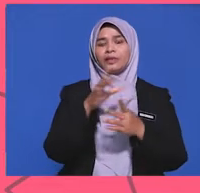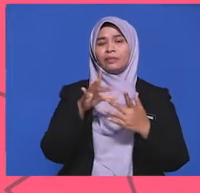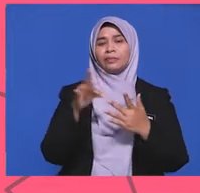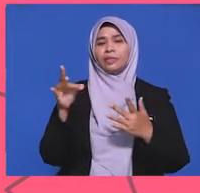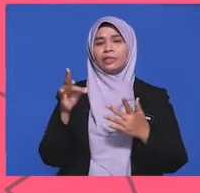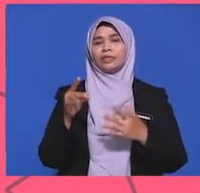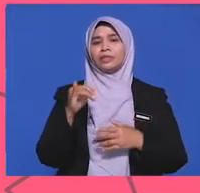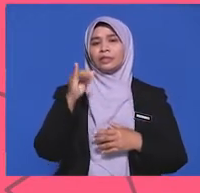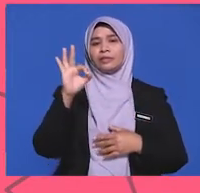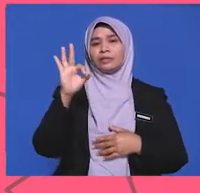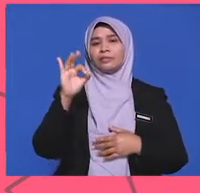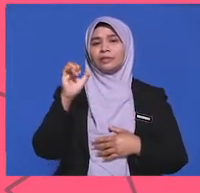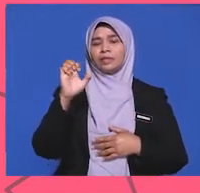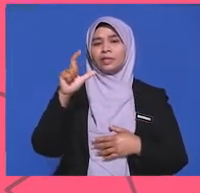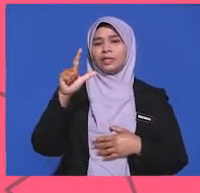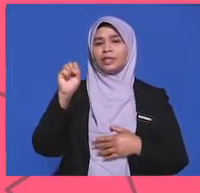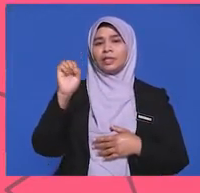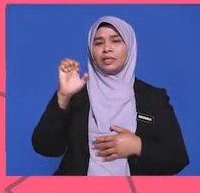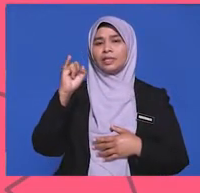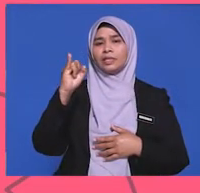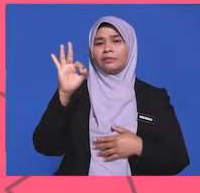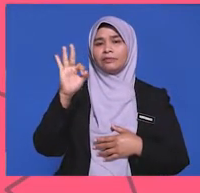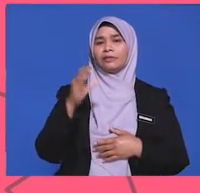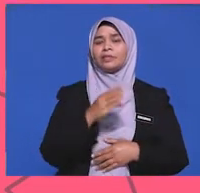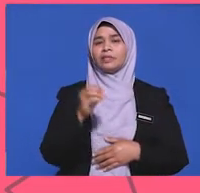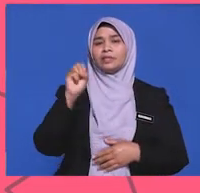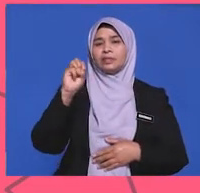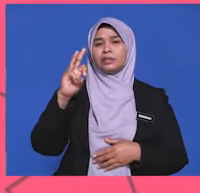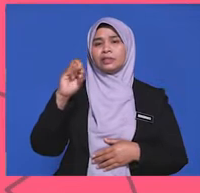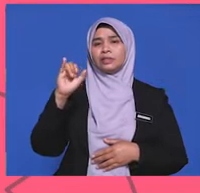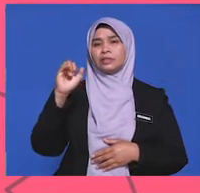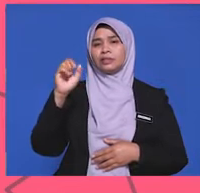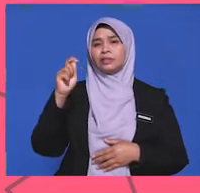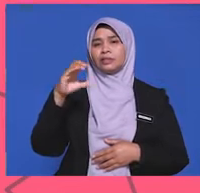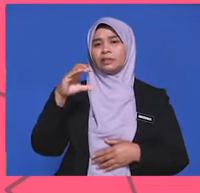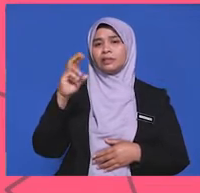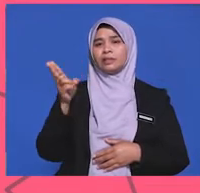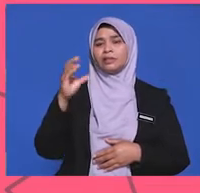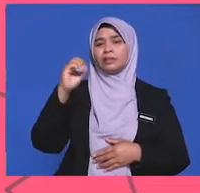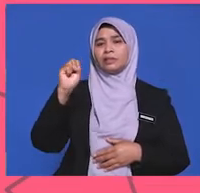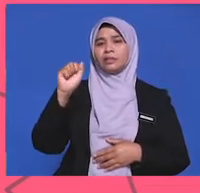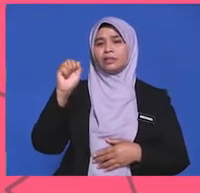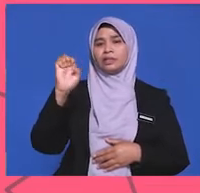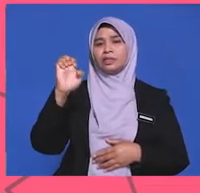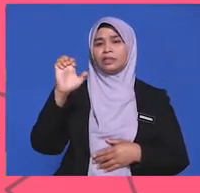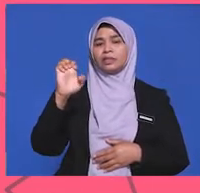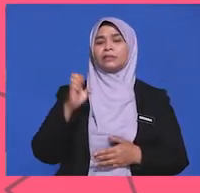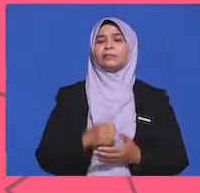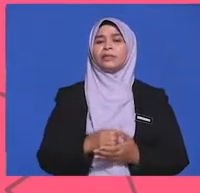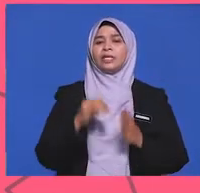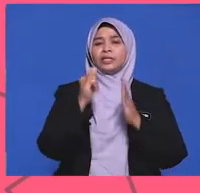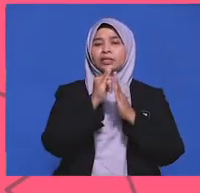pilihan if, else if dan switch case. Perbezaan yang pertama,